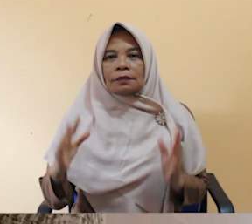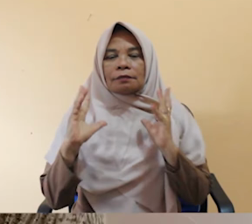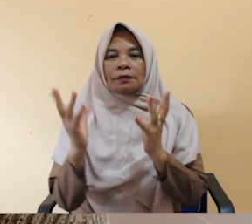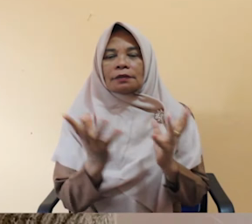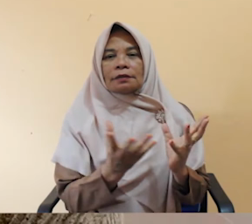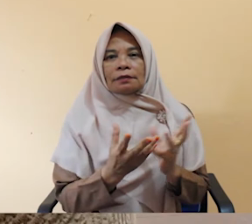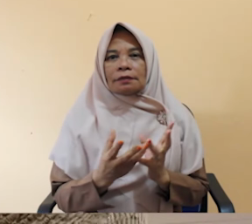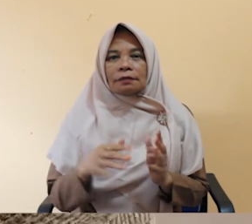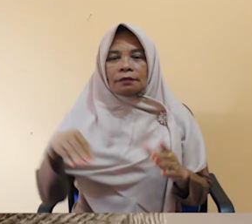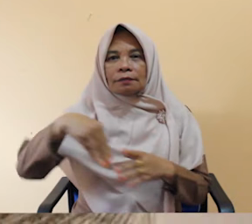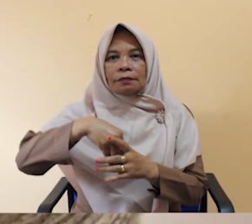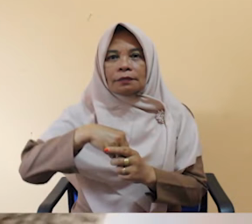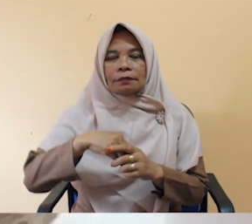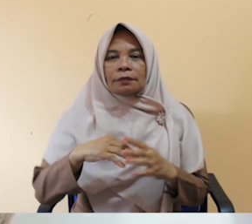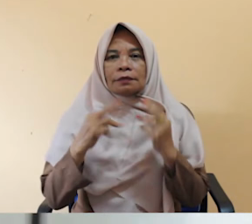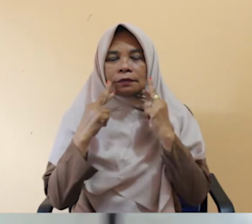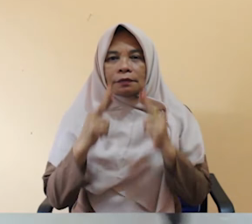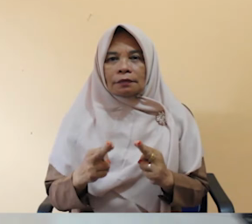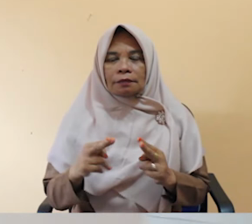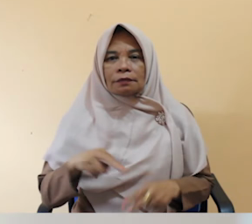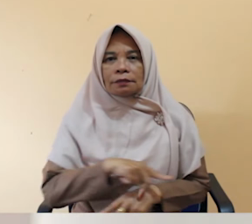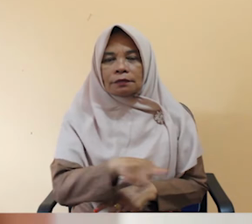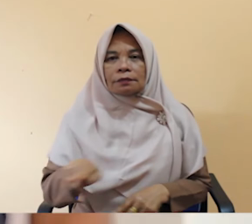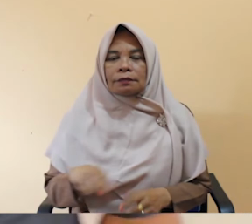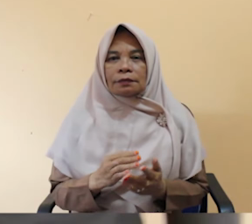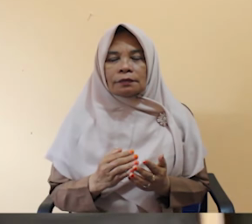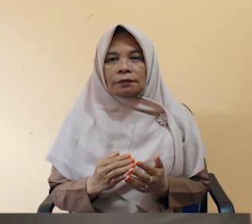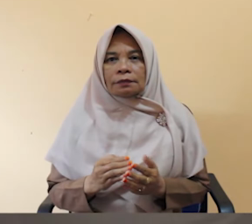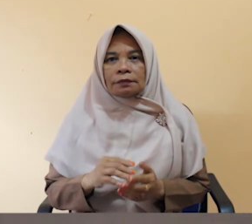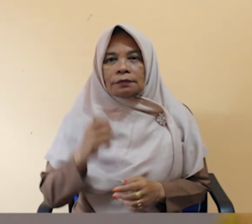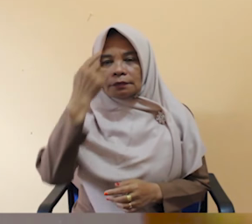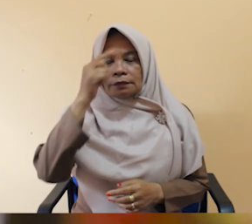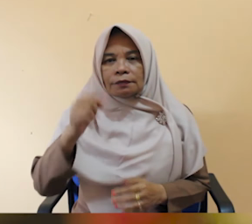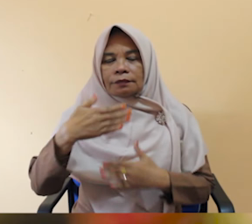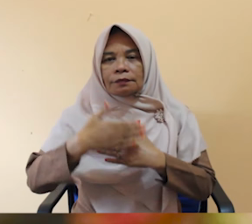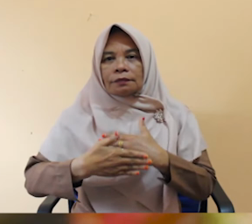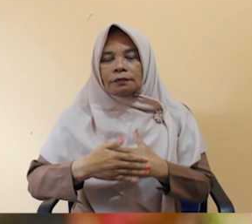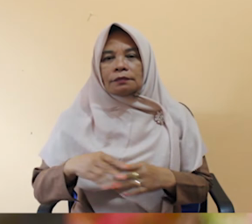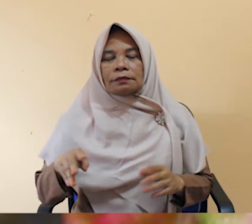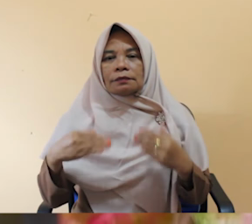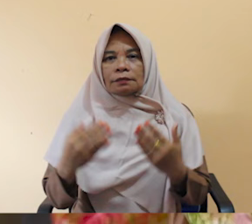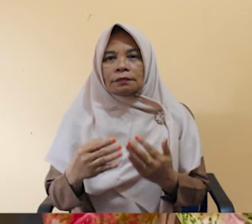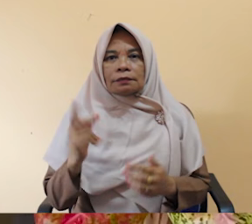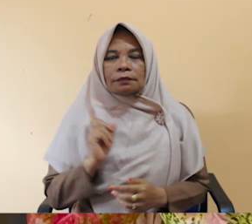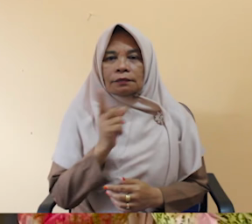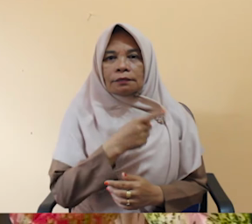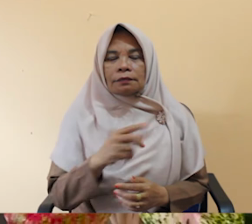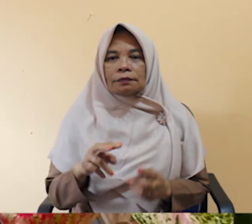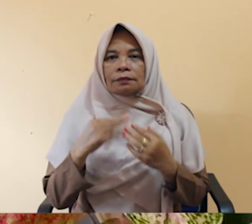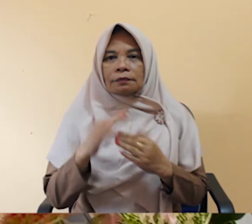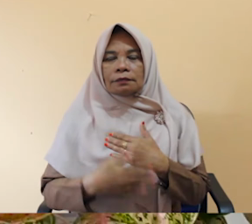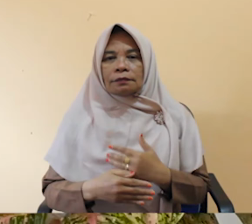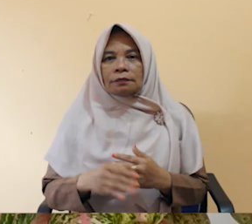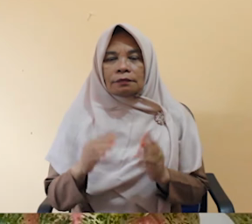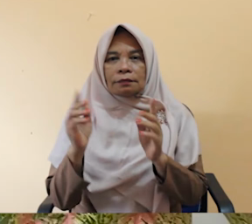masyarakat, termasuk pelayanan yang ramah untuk seluruh kalangan. Untuk mendukung pelayanan tersebut, kami menyediakan loket